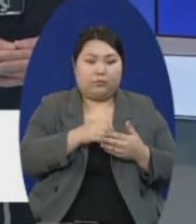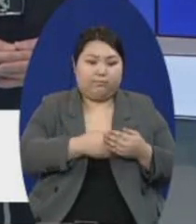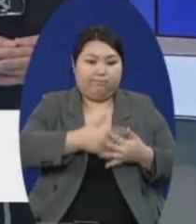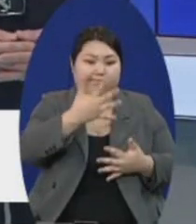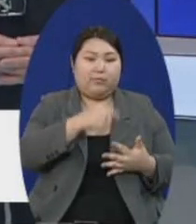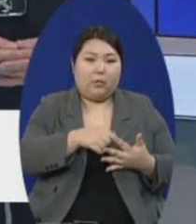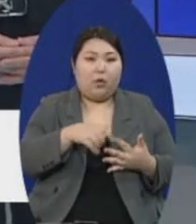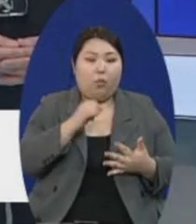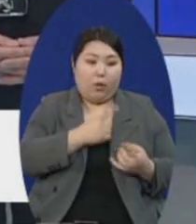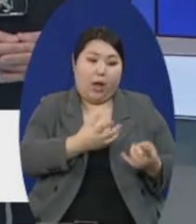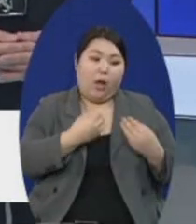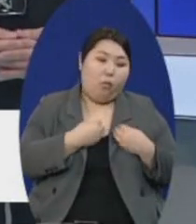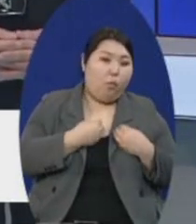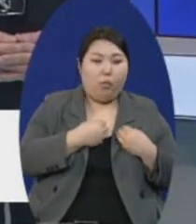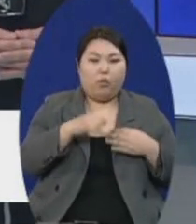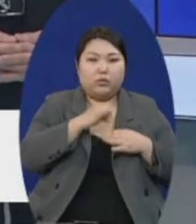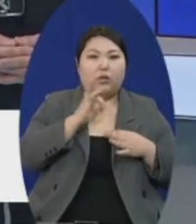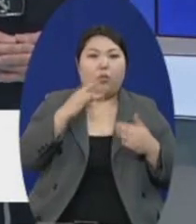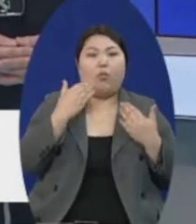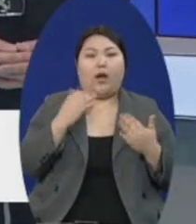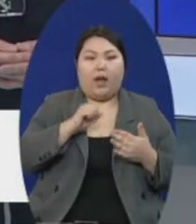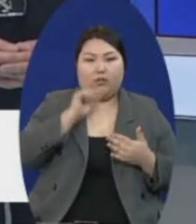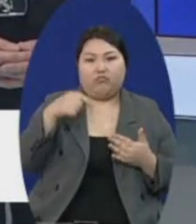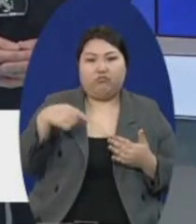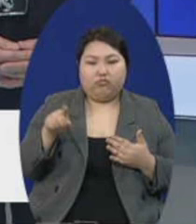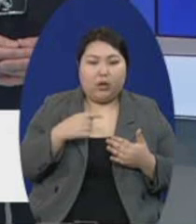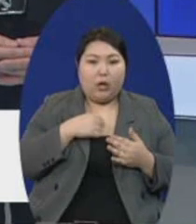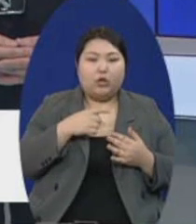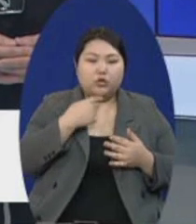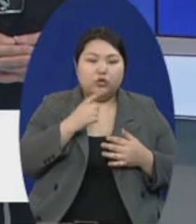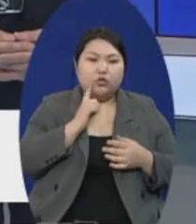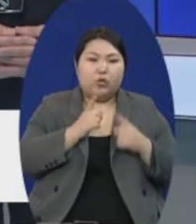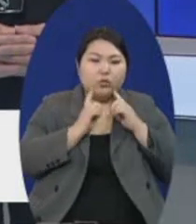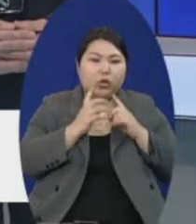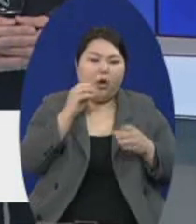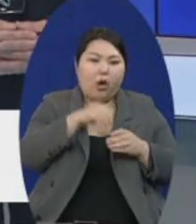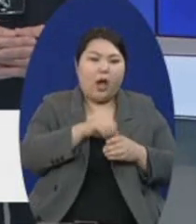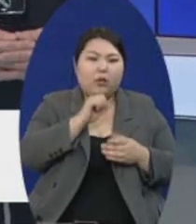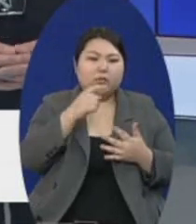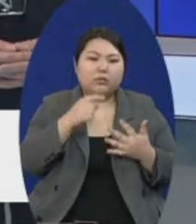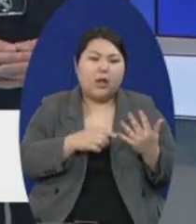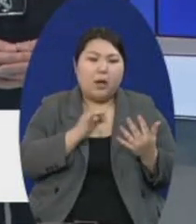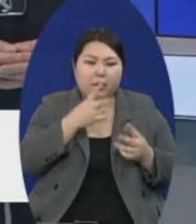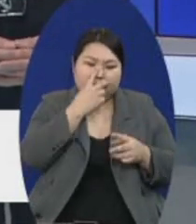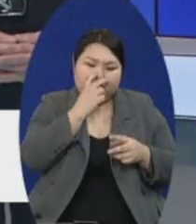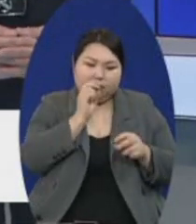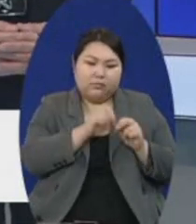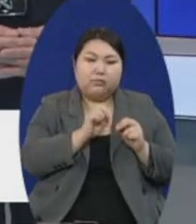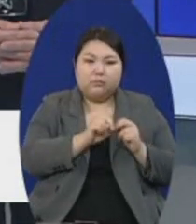өөрөөр хэлбэл зөвлөмжөд ямар тодорхой асуудлууд тусав гэдгийг улсын хурл хэрэгжүүлж одоо үзэн